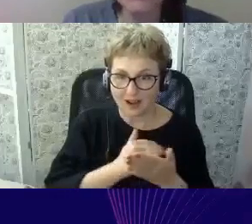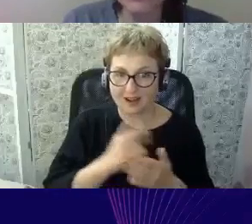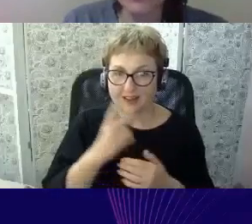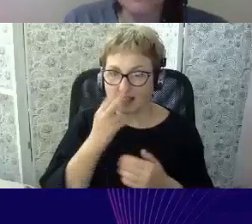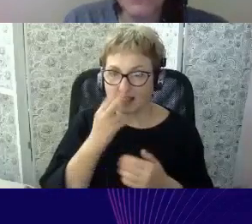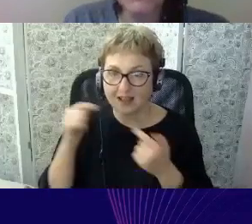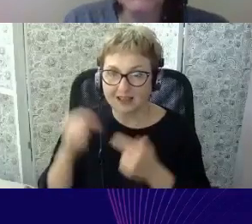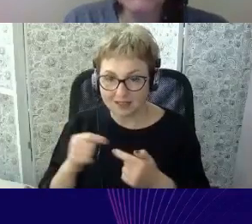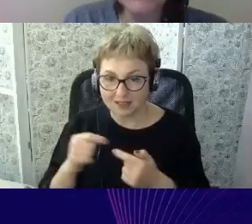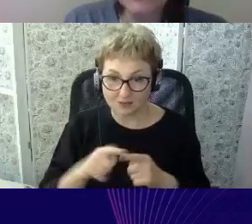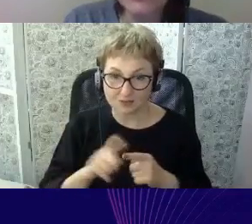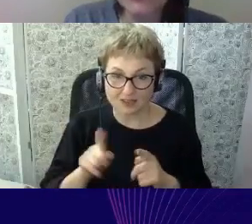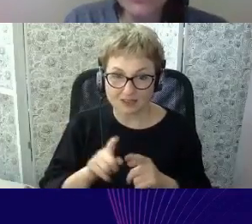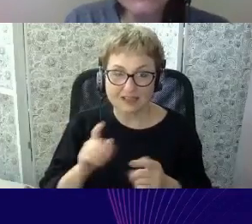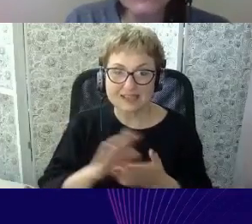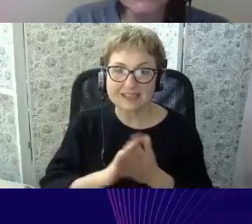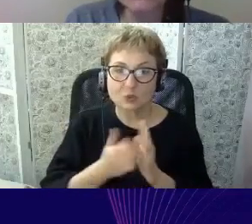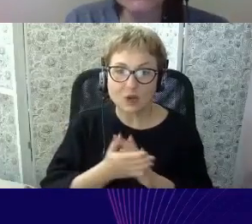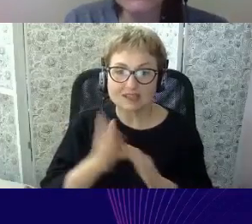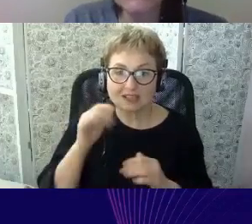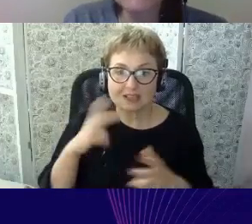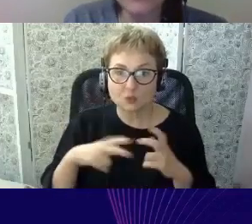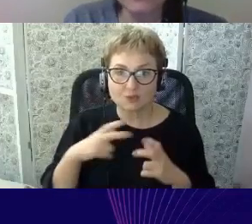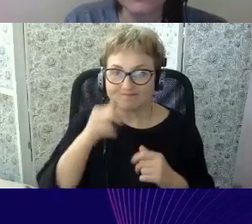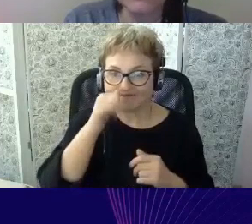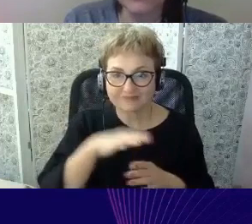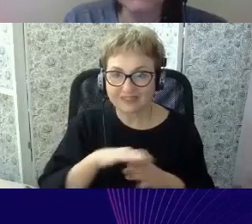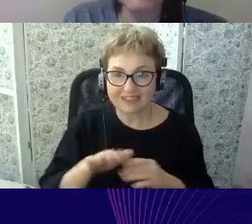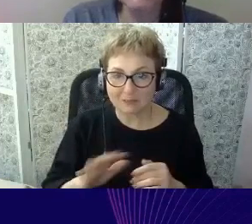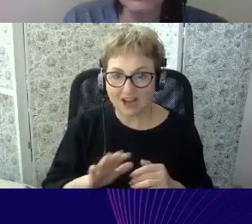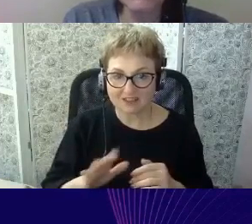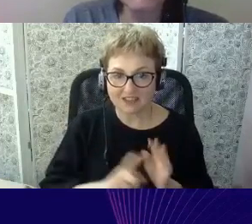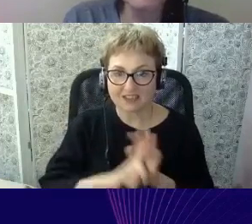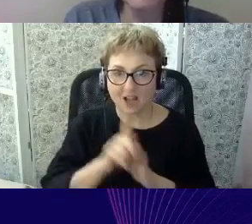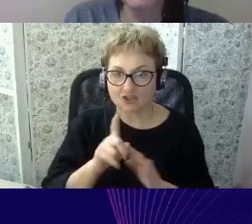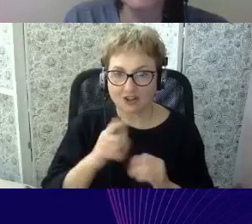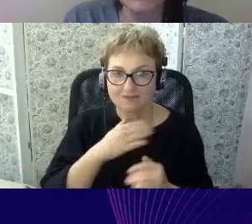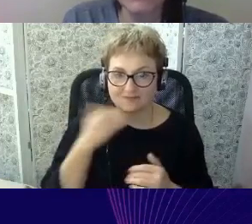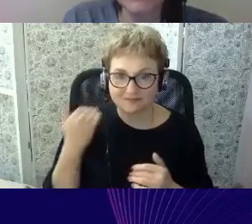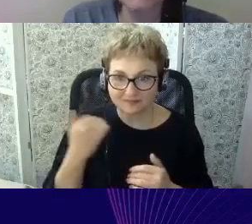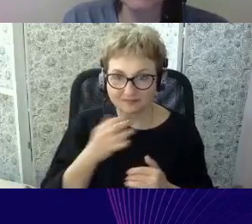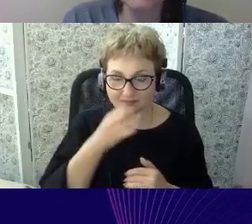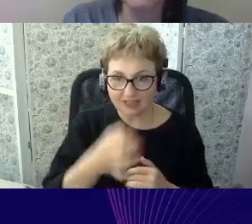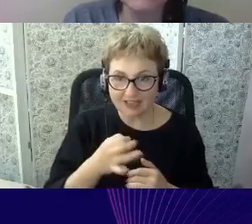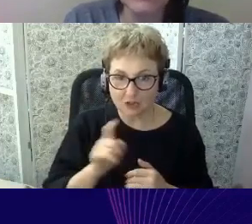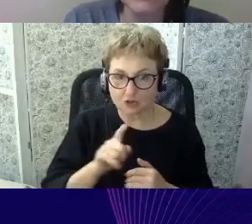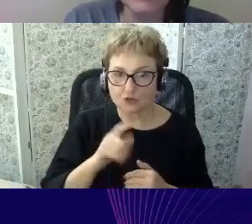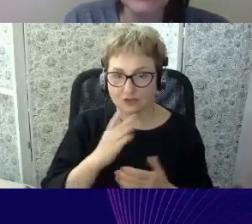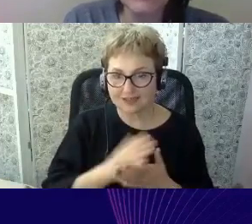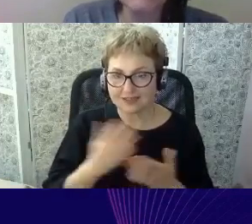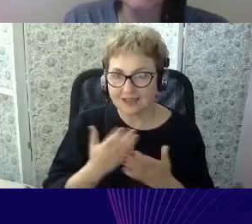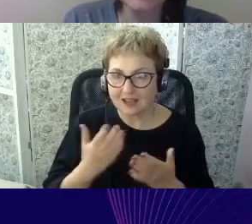программы на адаптированную. Это так называемые ситуации, когда студент не справился То есть сначала не захотела сказать о том, что